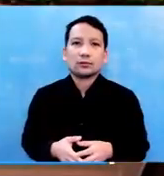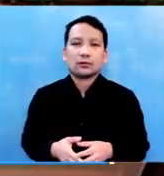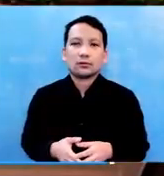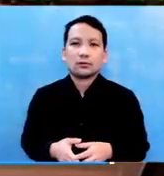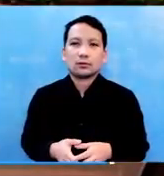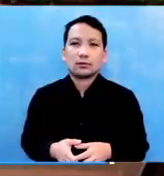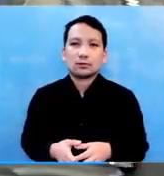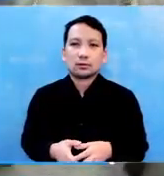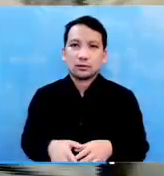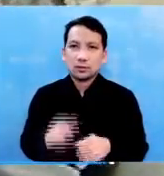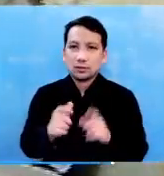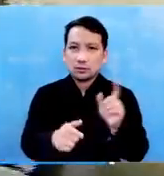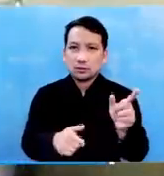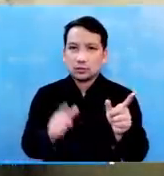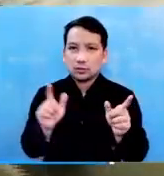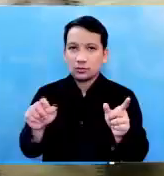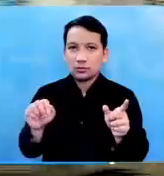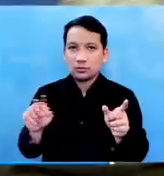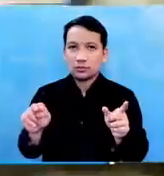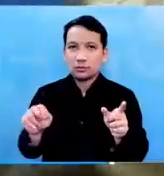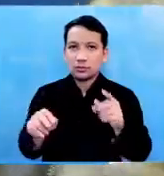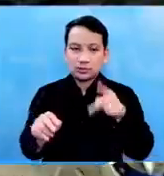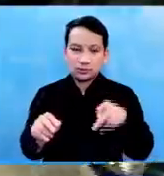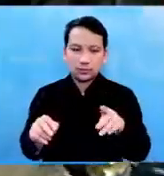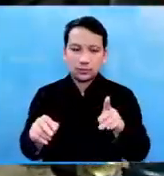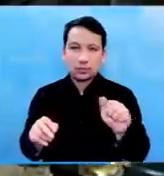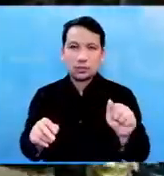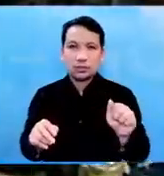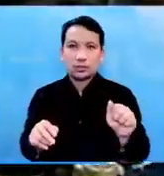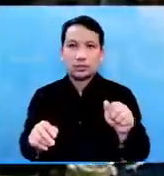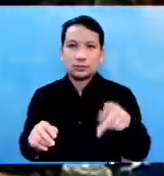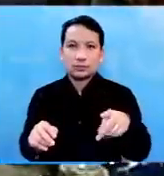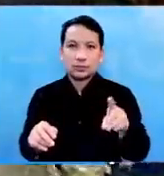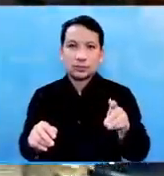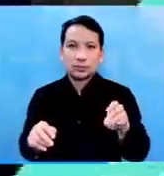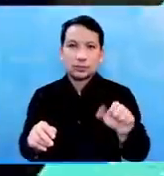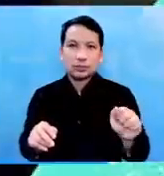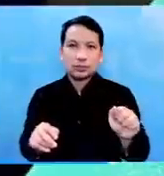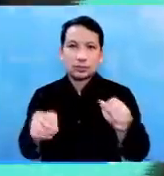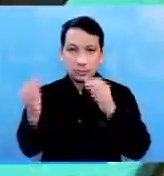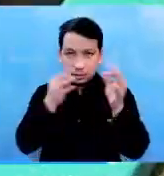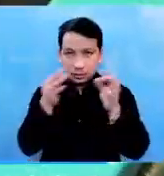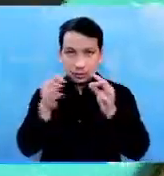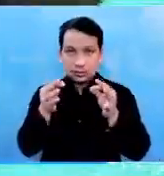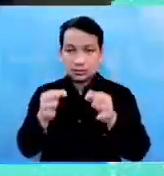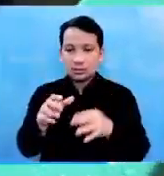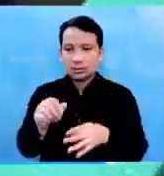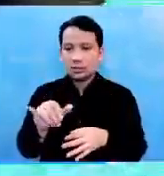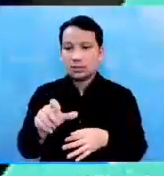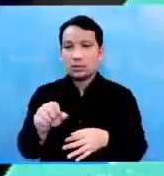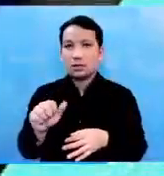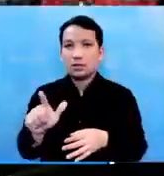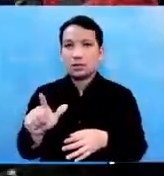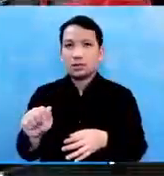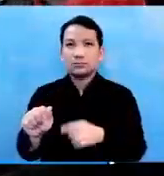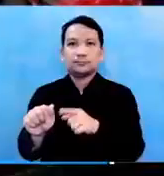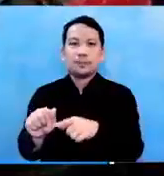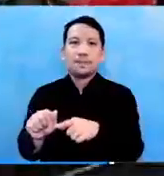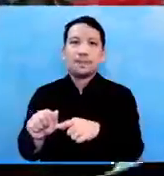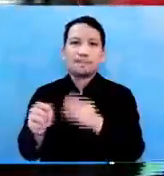Taong 2012, nang madiskubre ng Philippine Drug Enforcement Agency ang dalawang umanoy shabu lab sa Ayala Alabang Village sa Muntinlupa